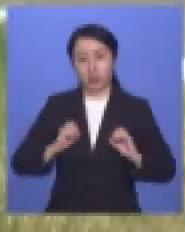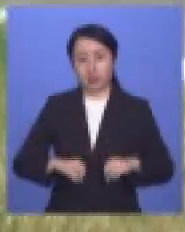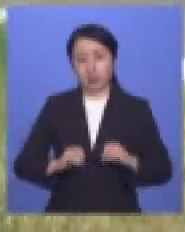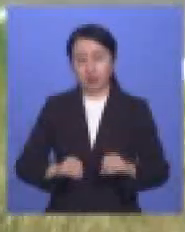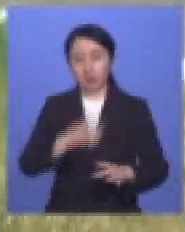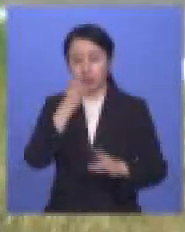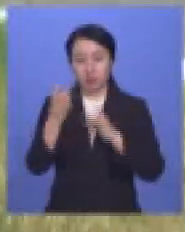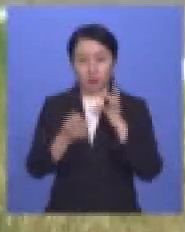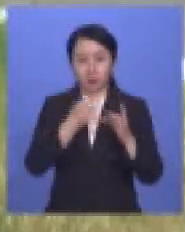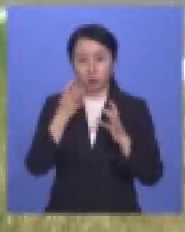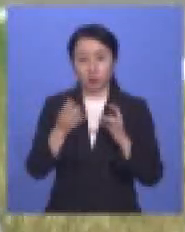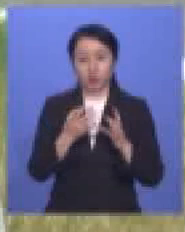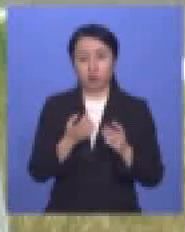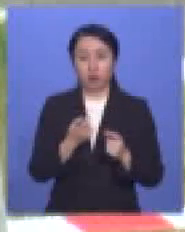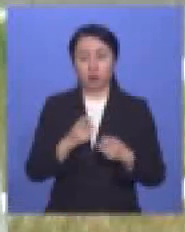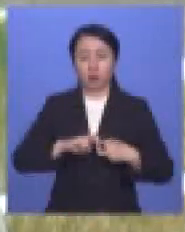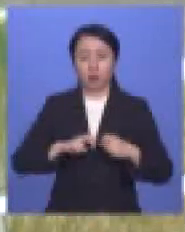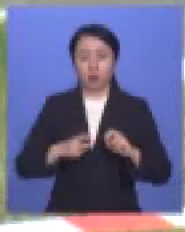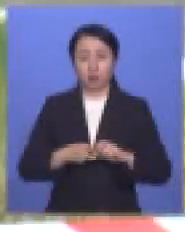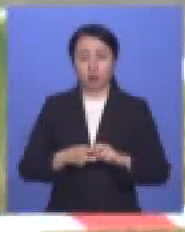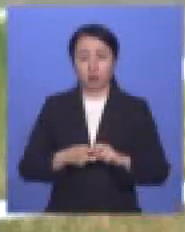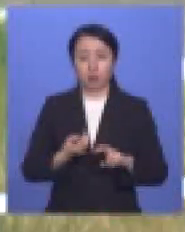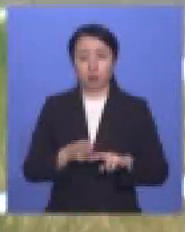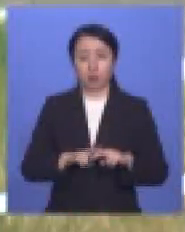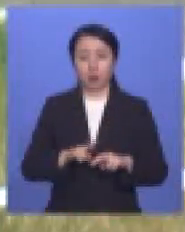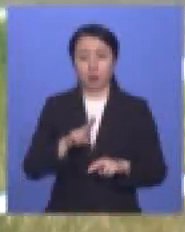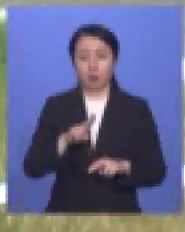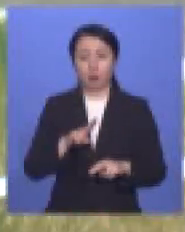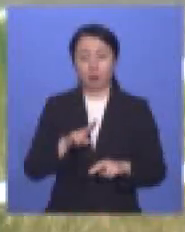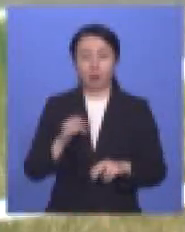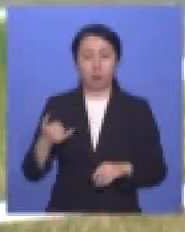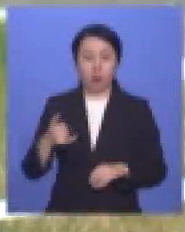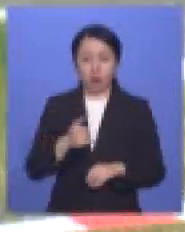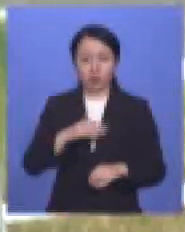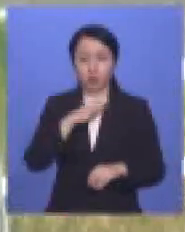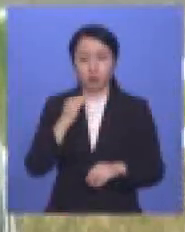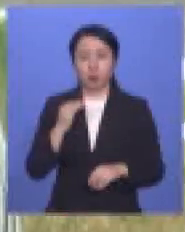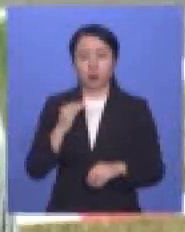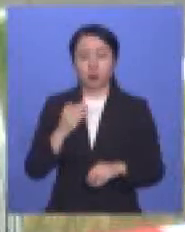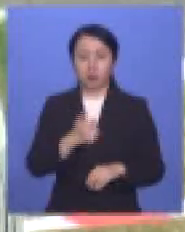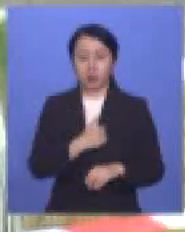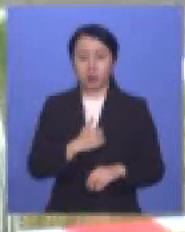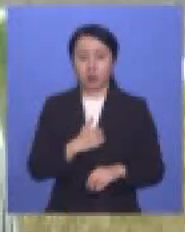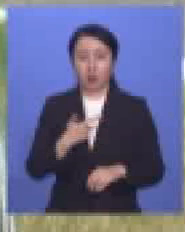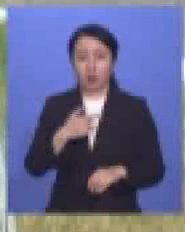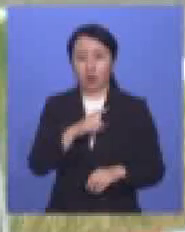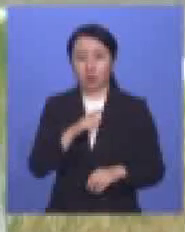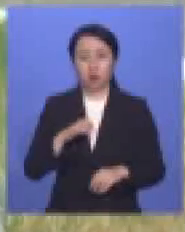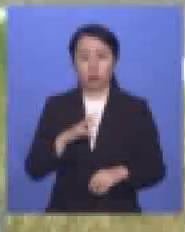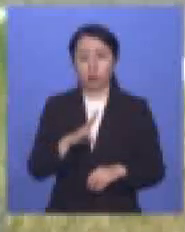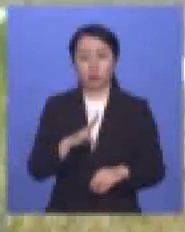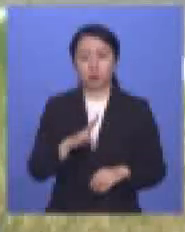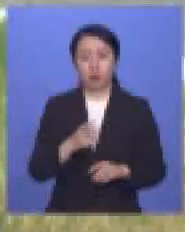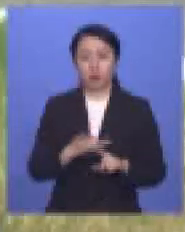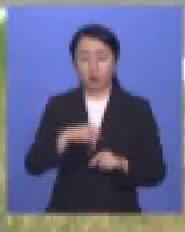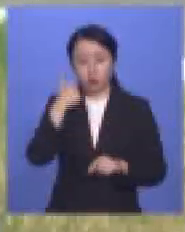цветы, но с цветами немножко проблематичнее, потому что прополки больше, полива больше. Решили посадить газон. Ну, а в